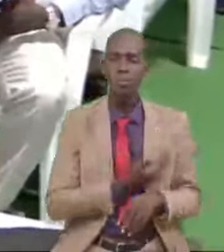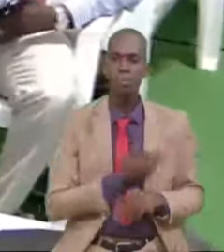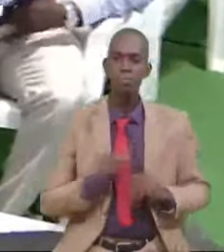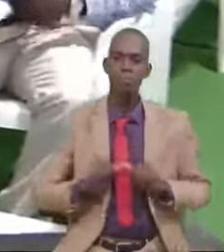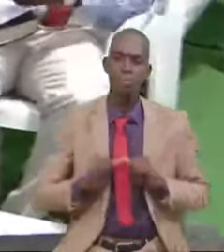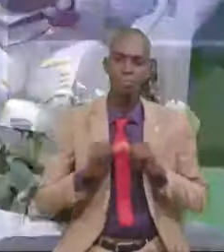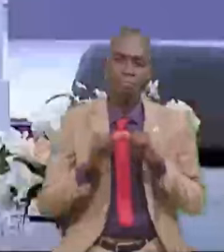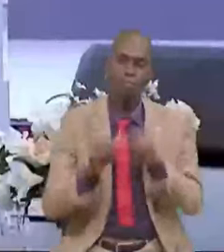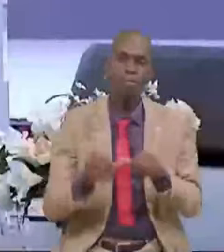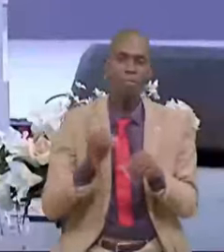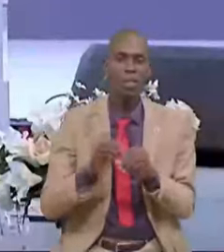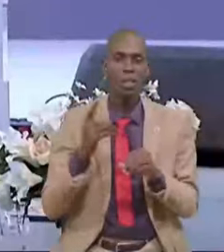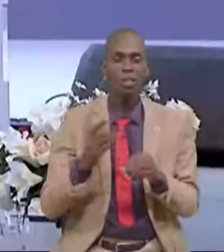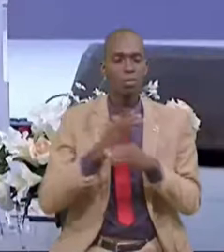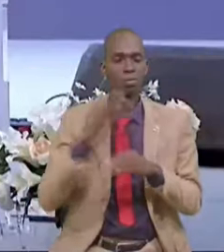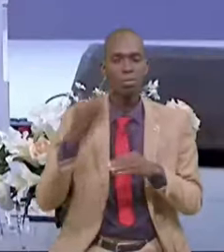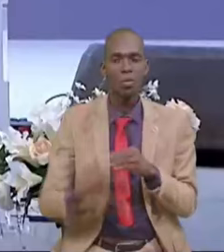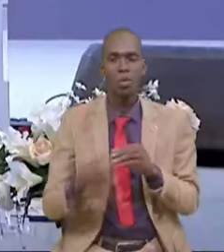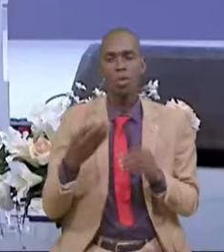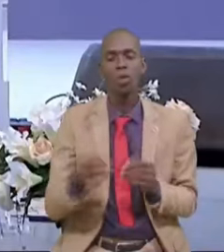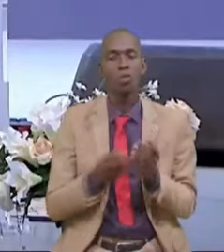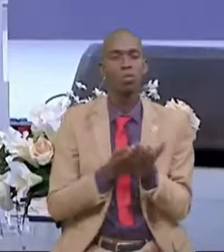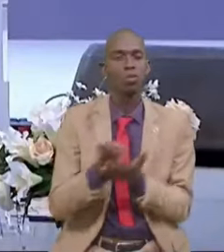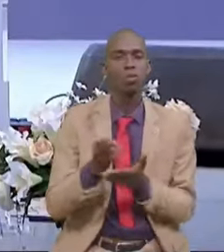Notre persévérance dans la totalité de la vérité.